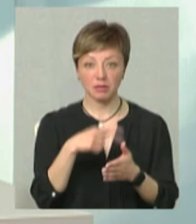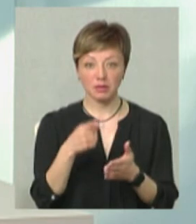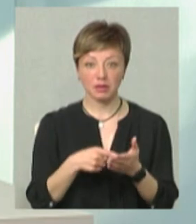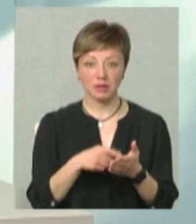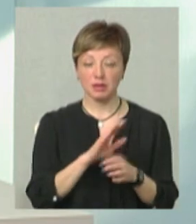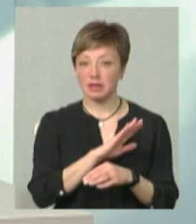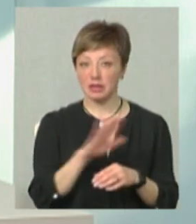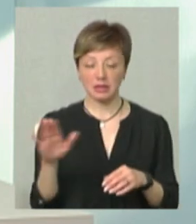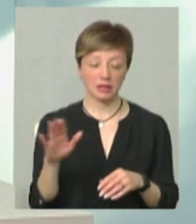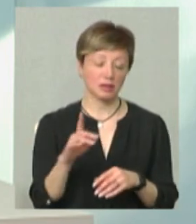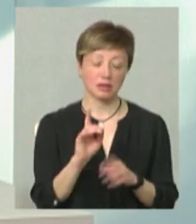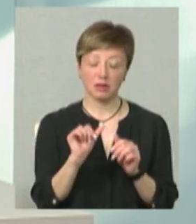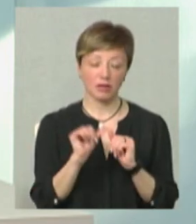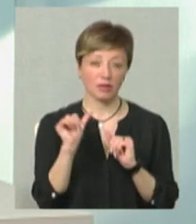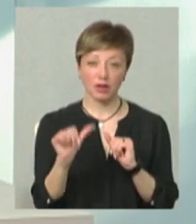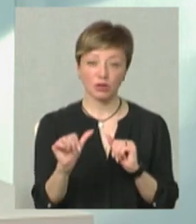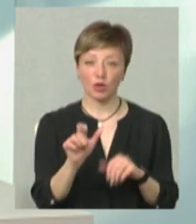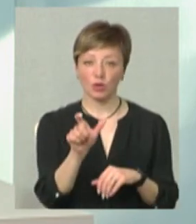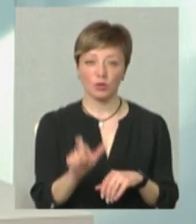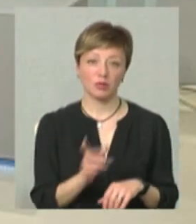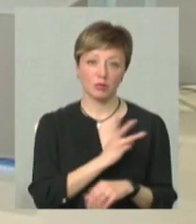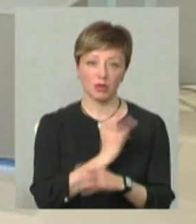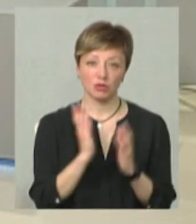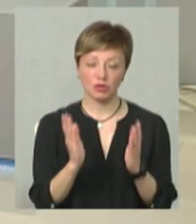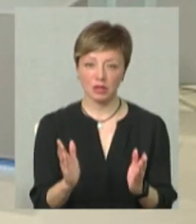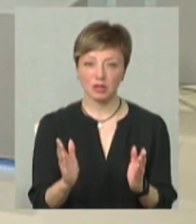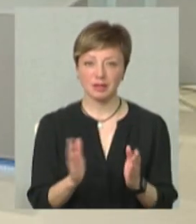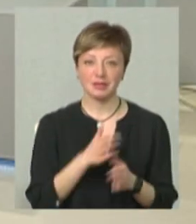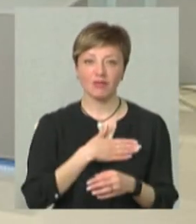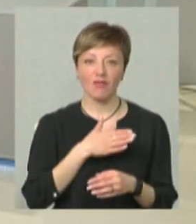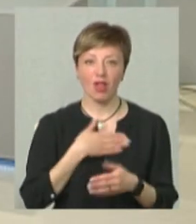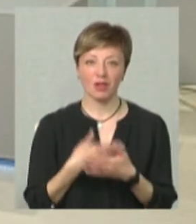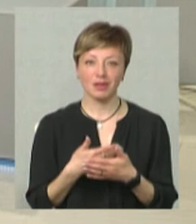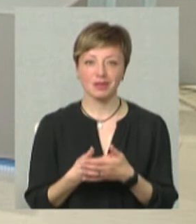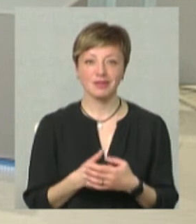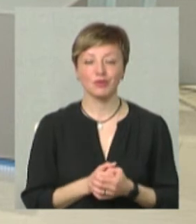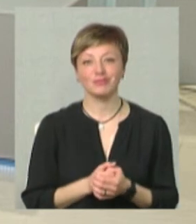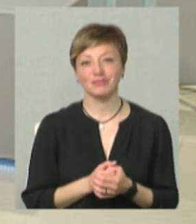Це виключно, скажімо таке, сердечне волонтерство.